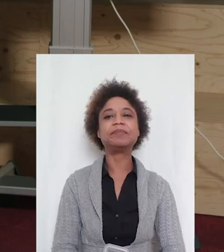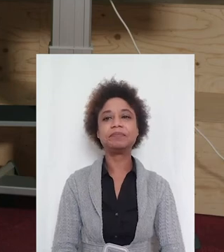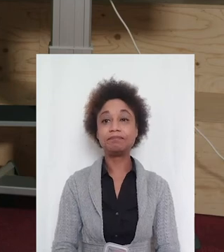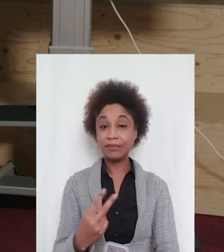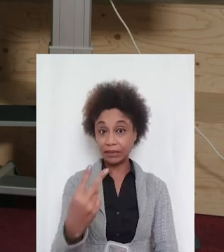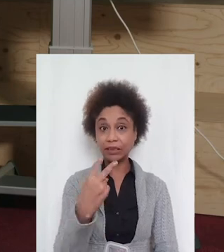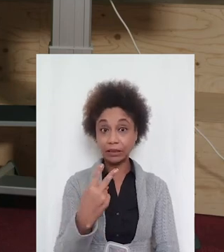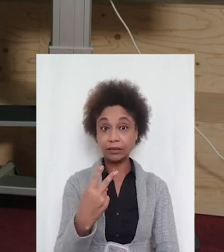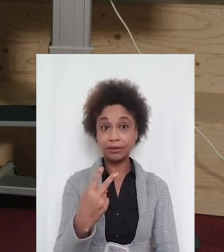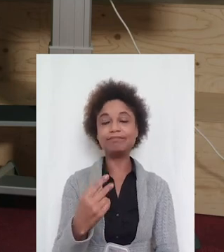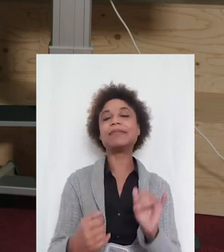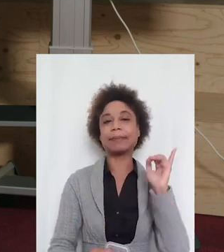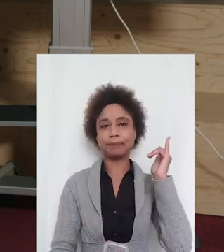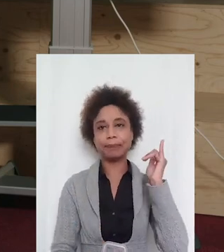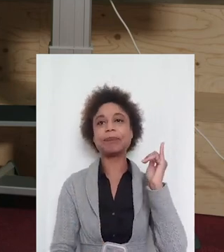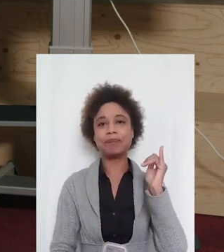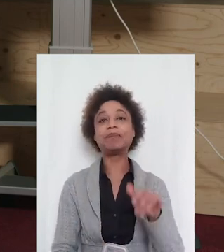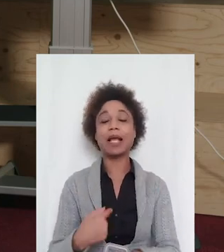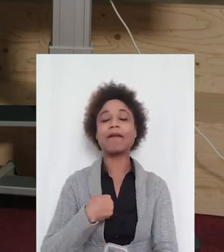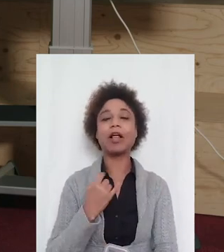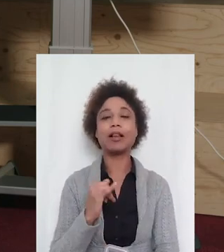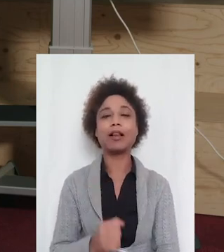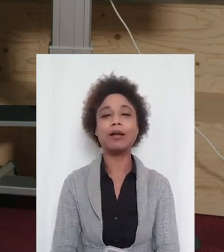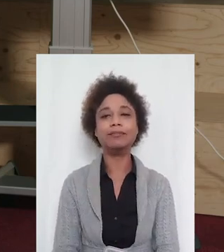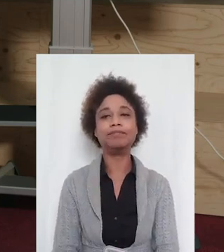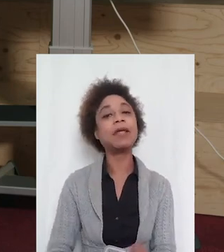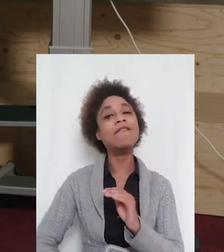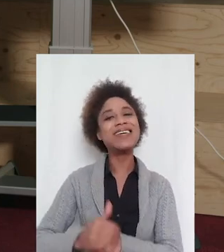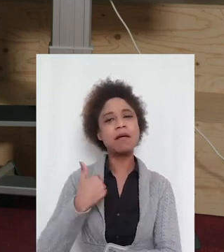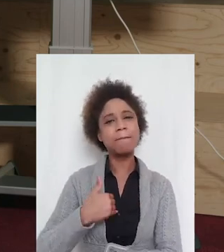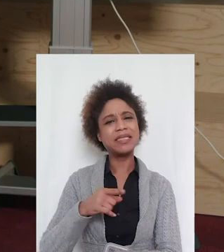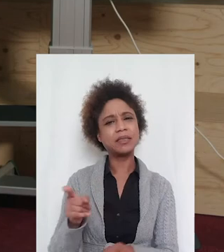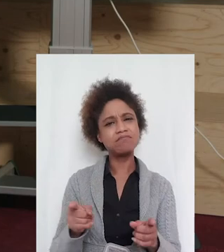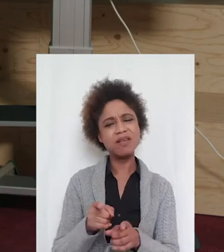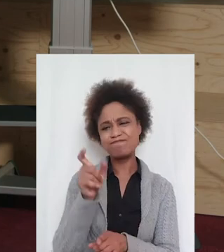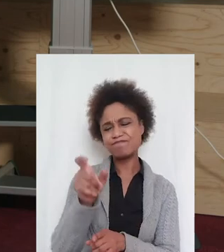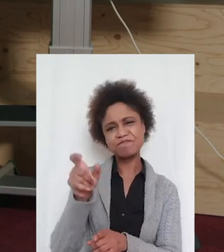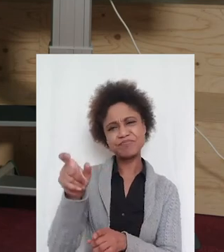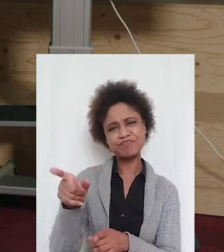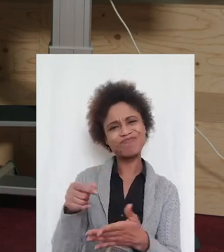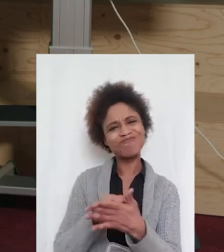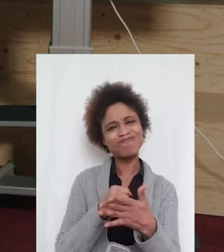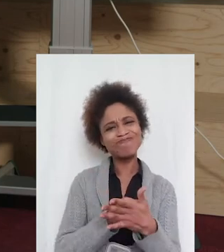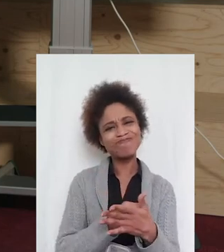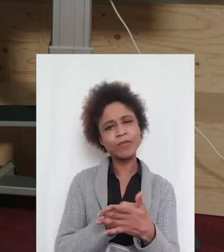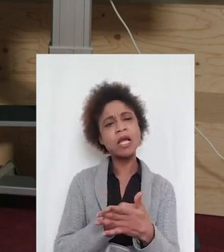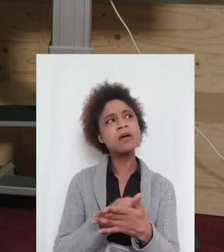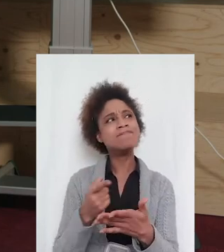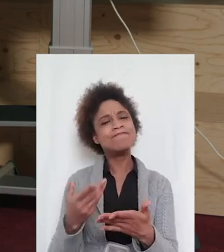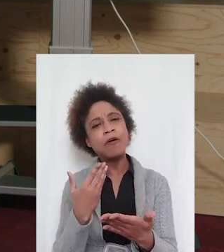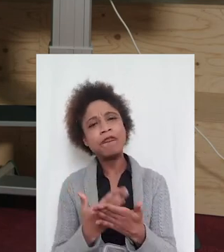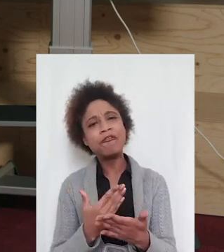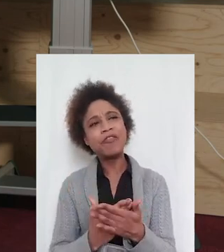Kunnen jullie mij zien zo? Ja, denk ik wel. Veel mensen met beperkingen kampen met het feit dat er zo